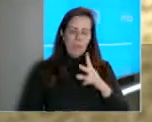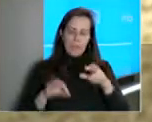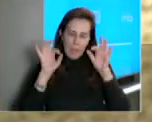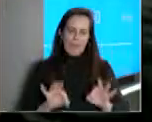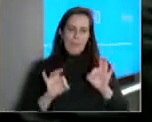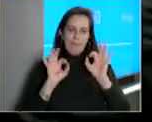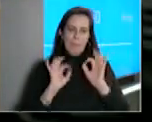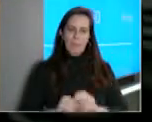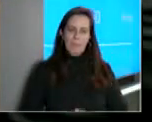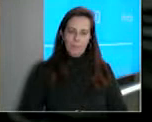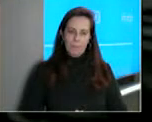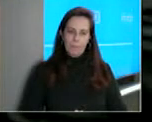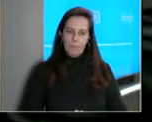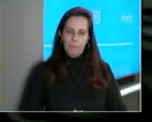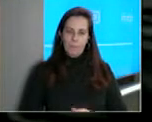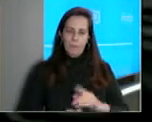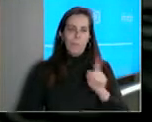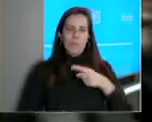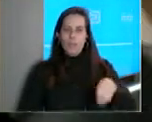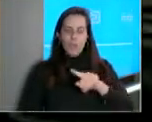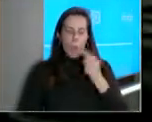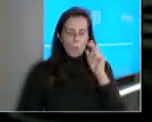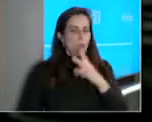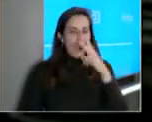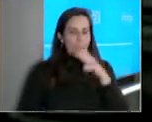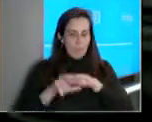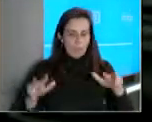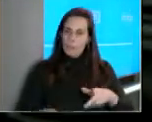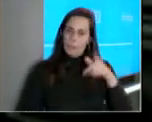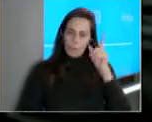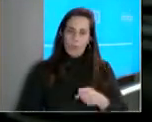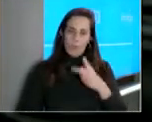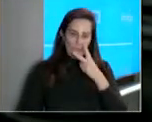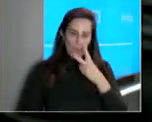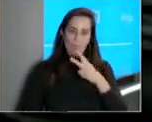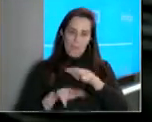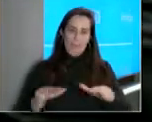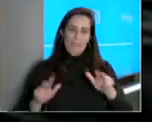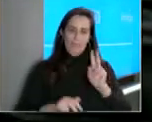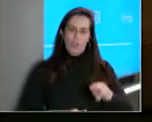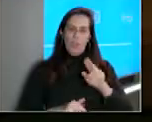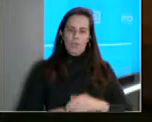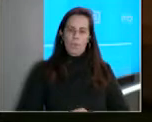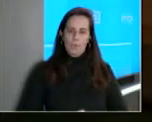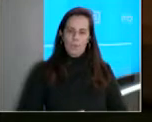למציאות בעיניים. וכל מי שיש לו עיניים מוכרח לראות את המציאות